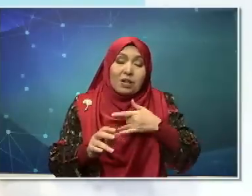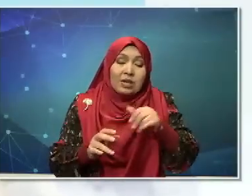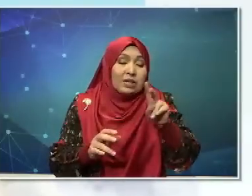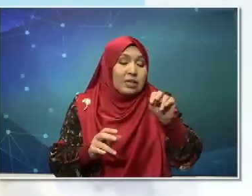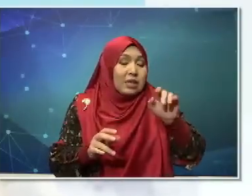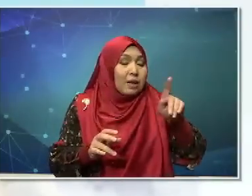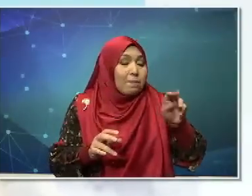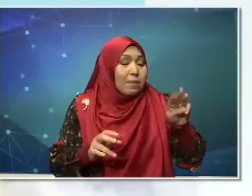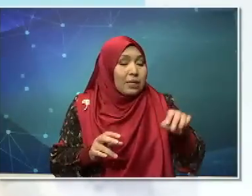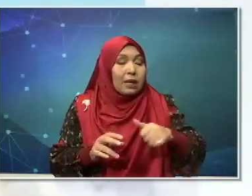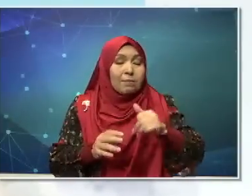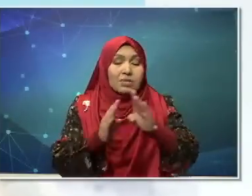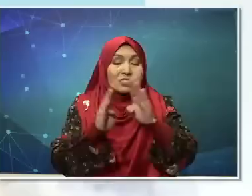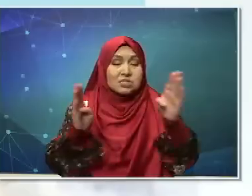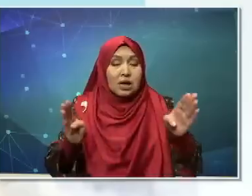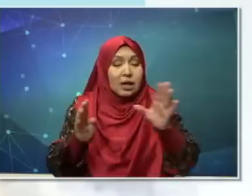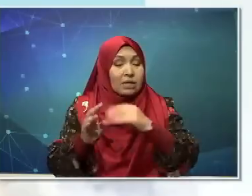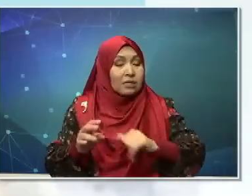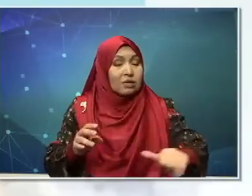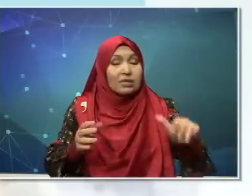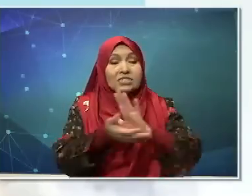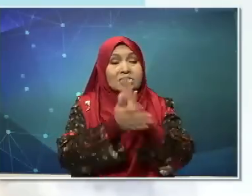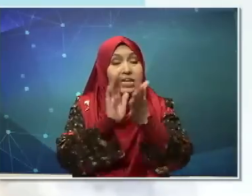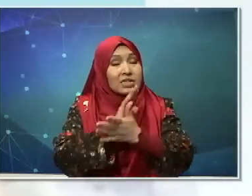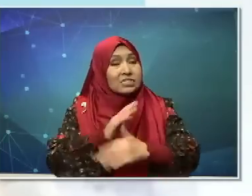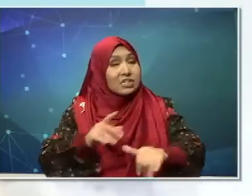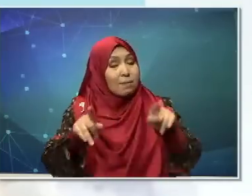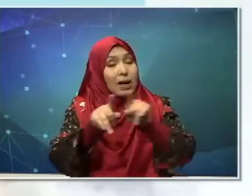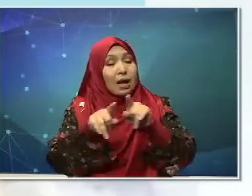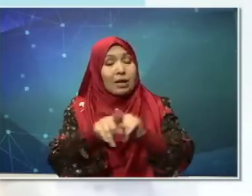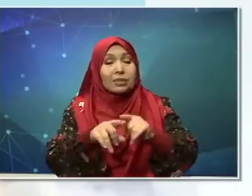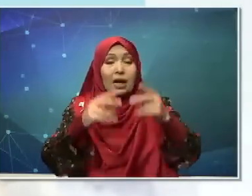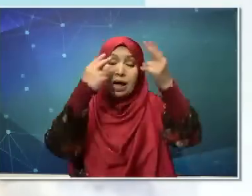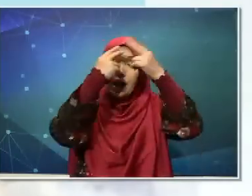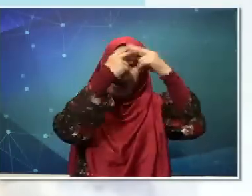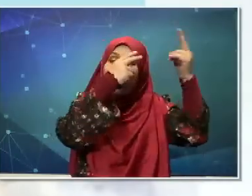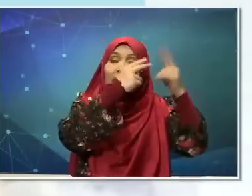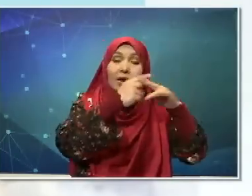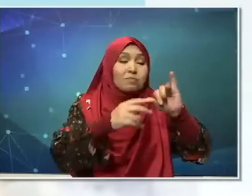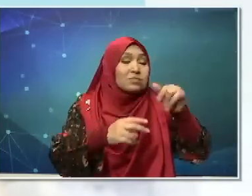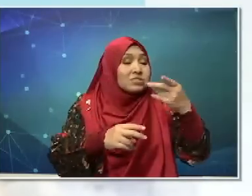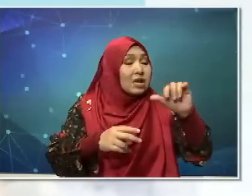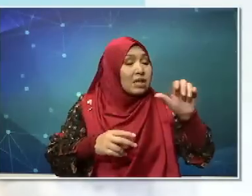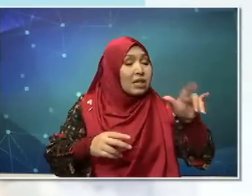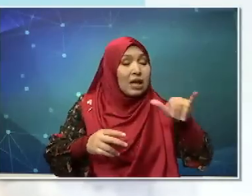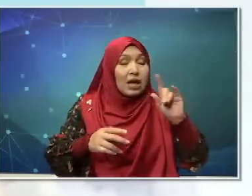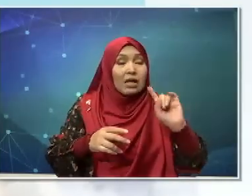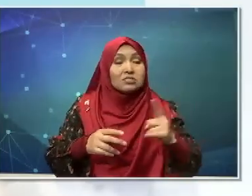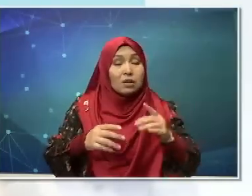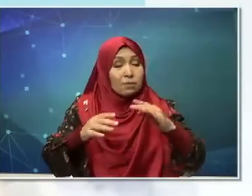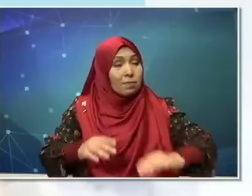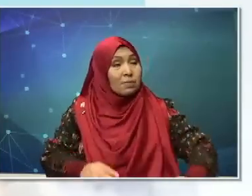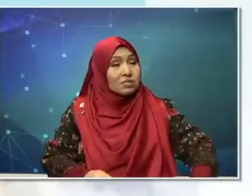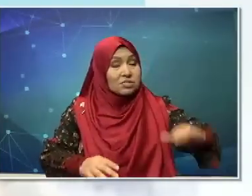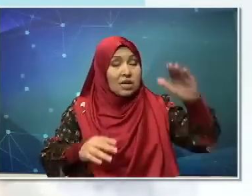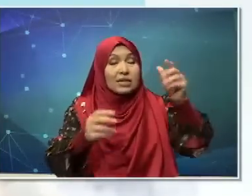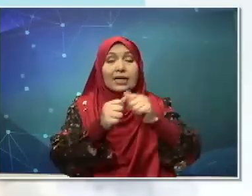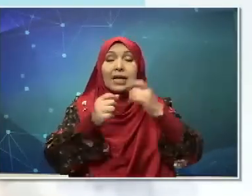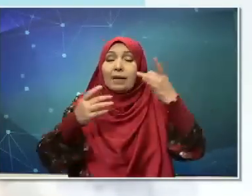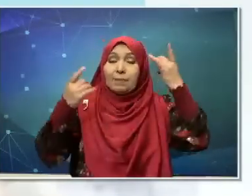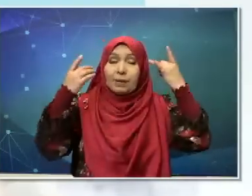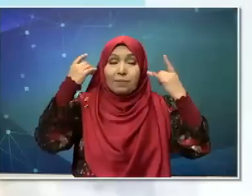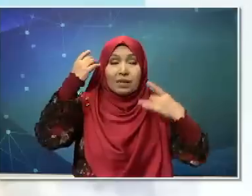kedua memuliakan kaum wanita agar tidak menyamai sikap kaum Arab jahiliyah yaitu mereka hanya membesarkan wanita dengan perhiasan